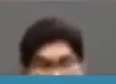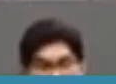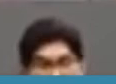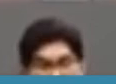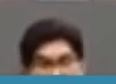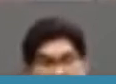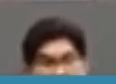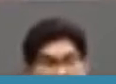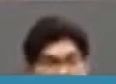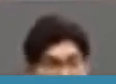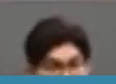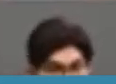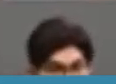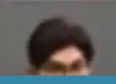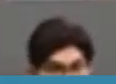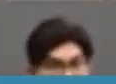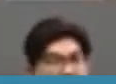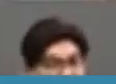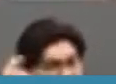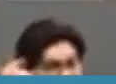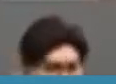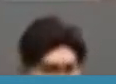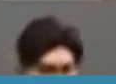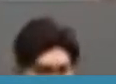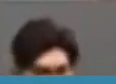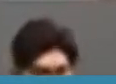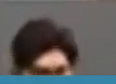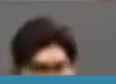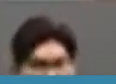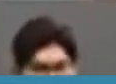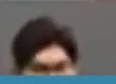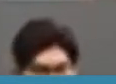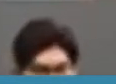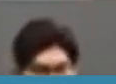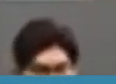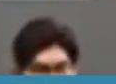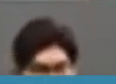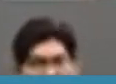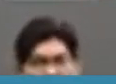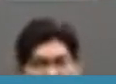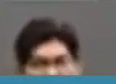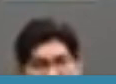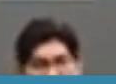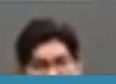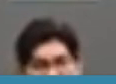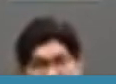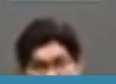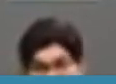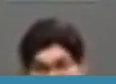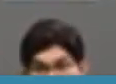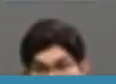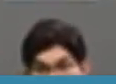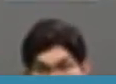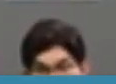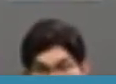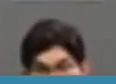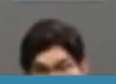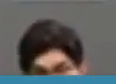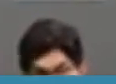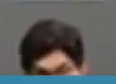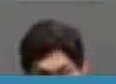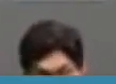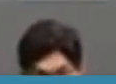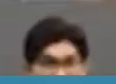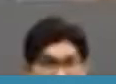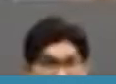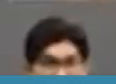ได้แต่อย่ากระทำผิดกฎหมายเช่นการให้ทรัพย์สินส่วนการใช้เพลงของพรรคประกอบการหาเสียงไม่ควรร้องส